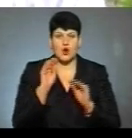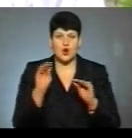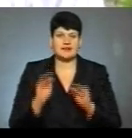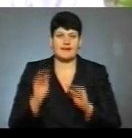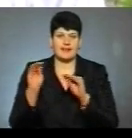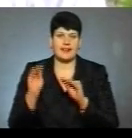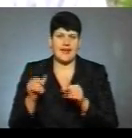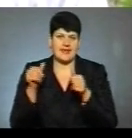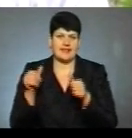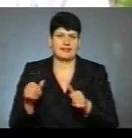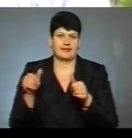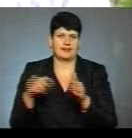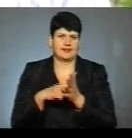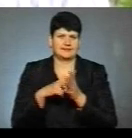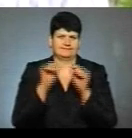засівки.